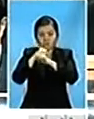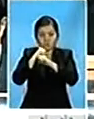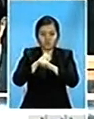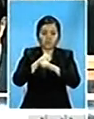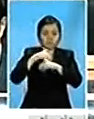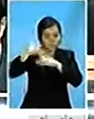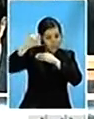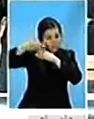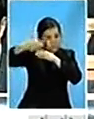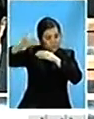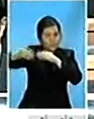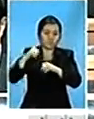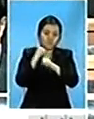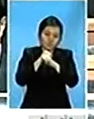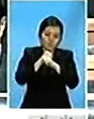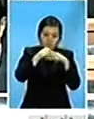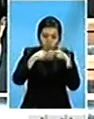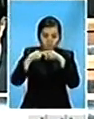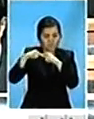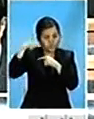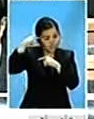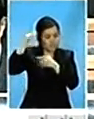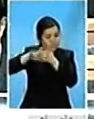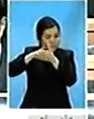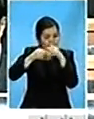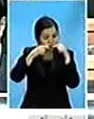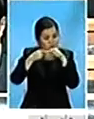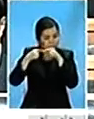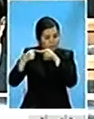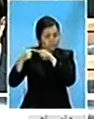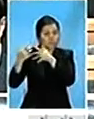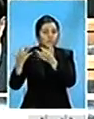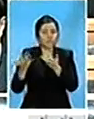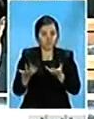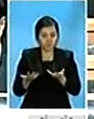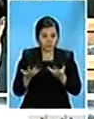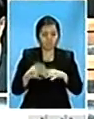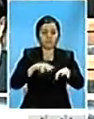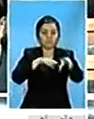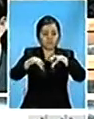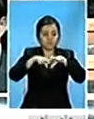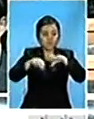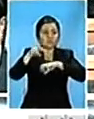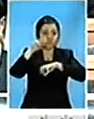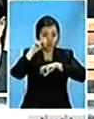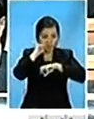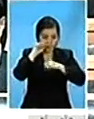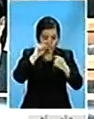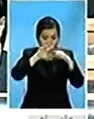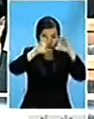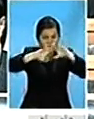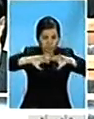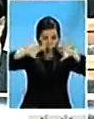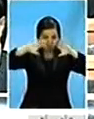ปท่านประธานครับแผนแม่บทการบริหารจัดการน้ำที่รัฐบาลรวบรวม